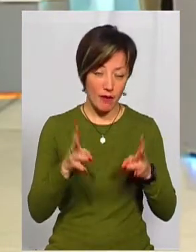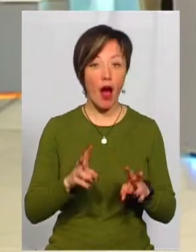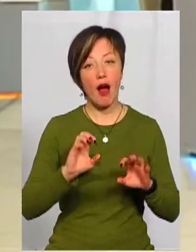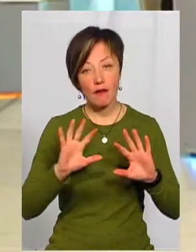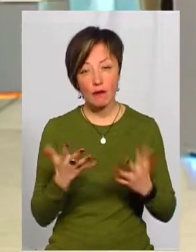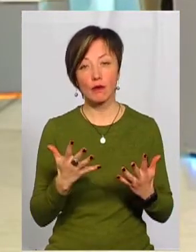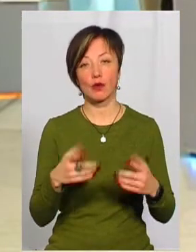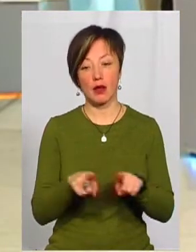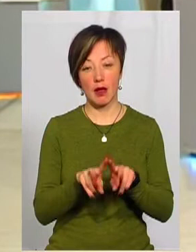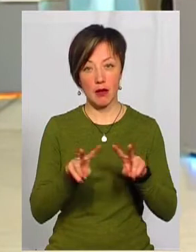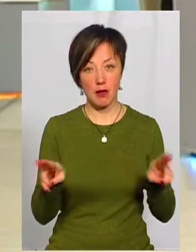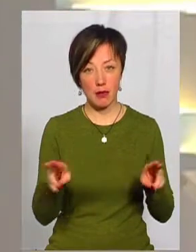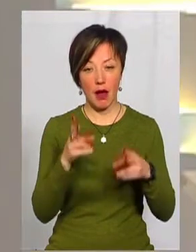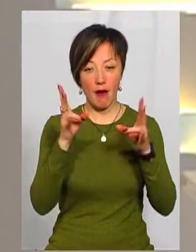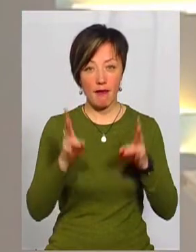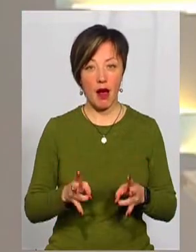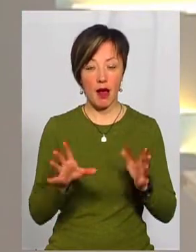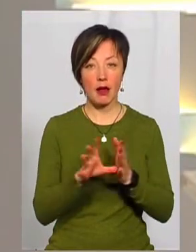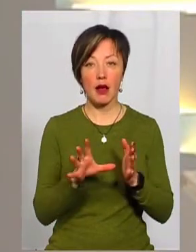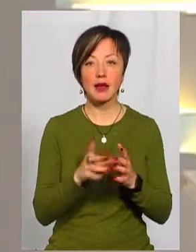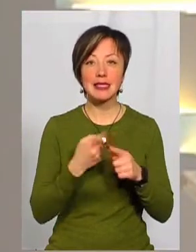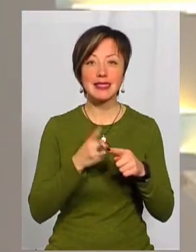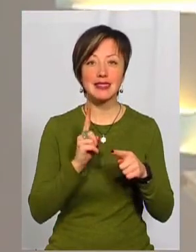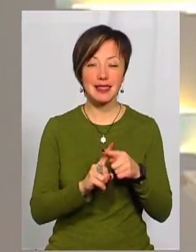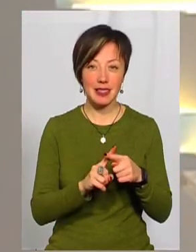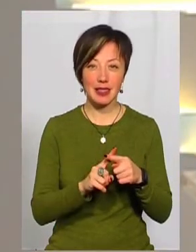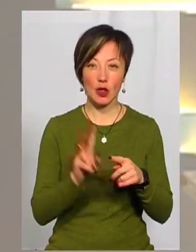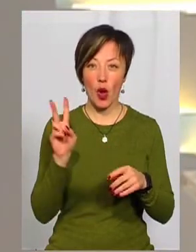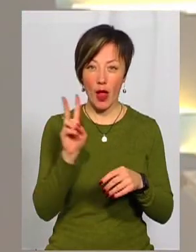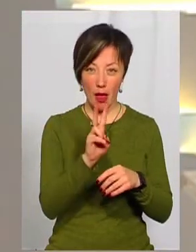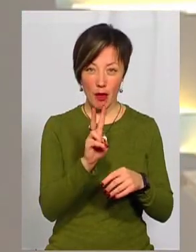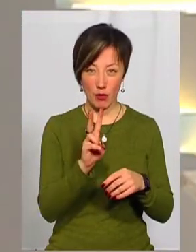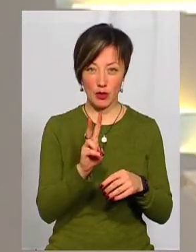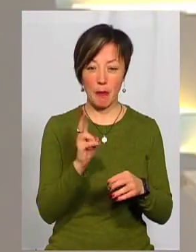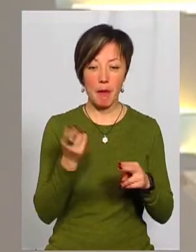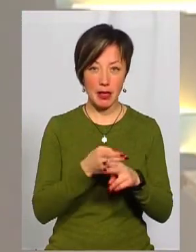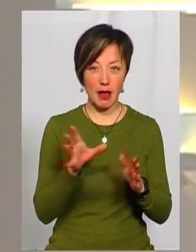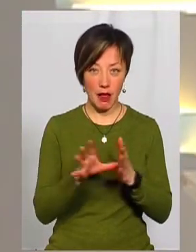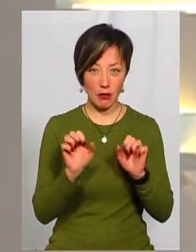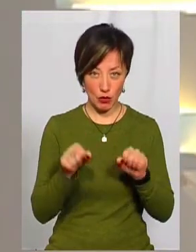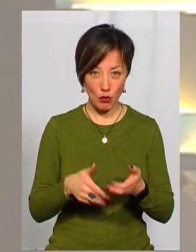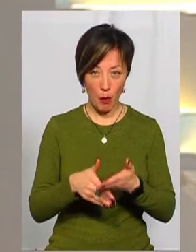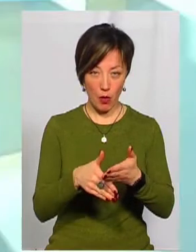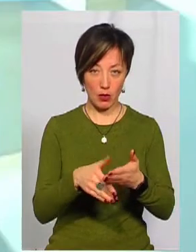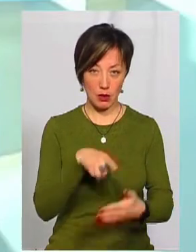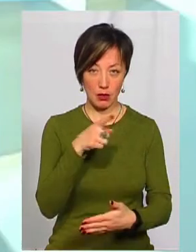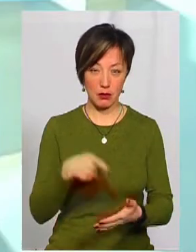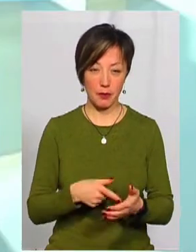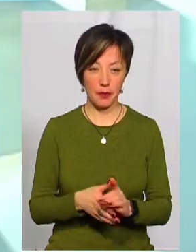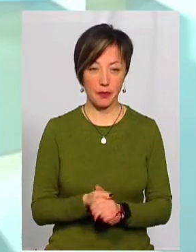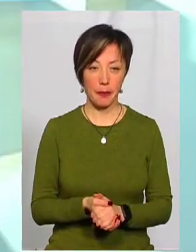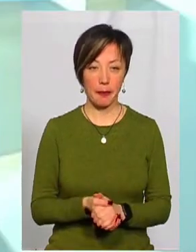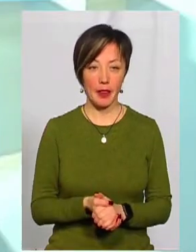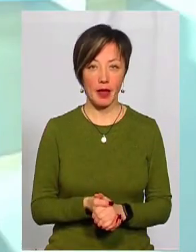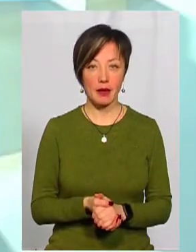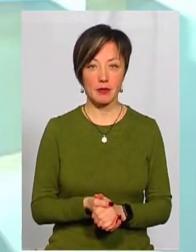усе ж таки, якщо щось подібне трапиться, оці автономні тролейбуси можуть якимось чином підстрахувати в такій ситуації? Ви це